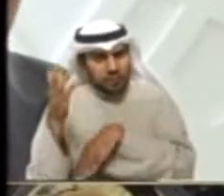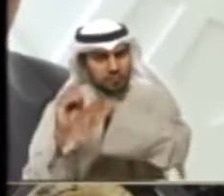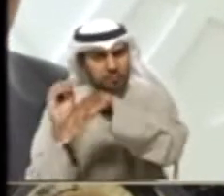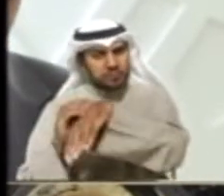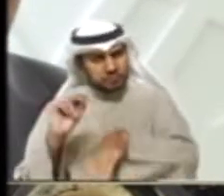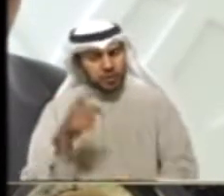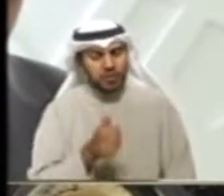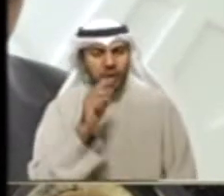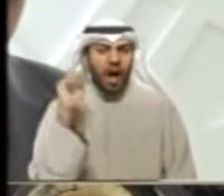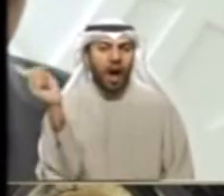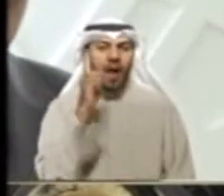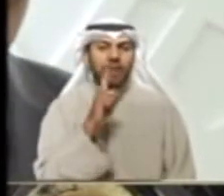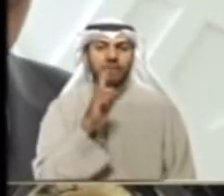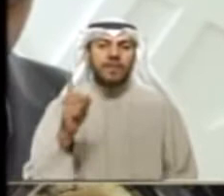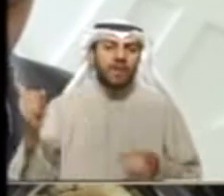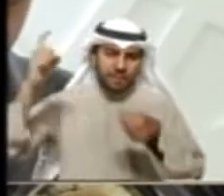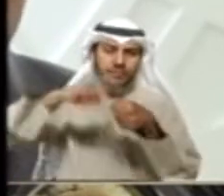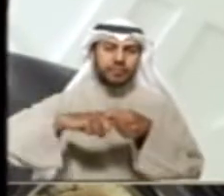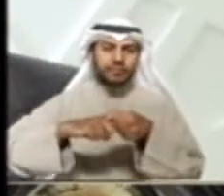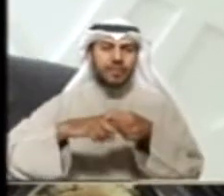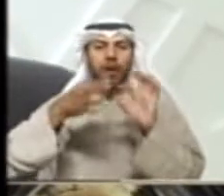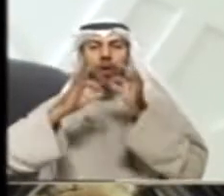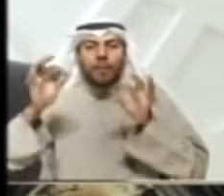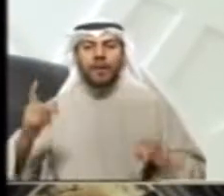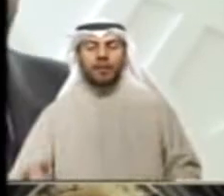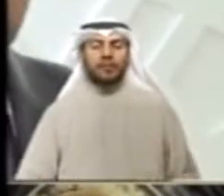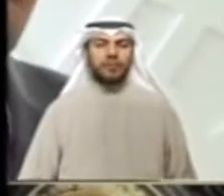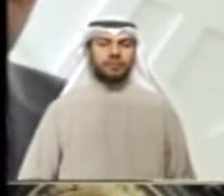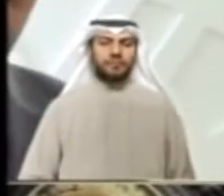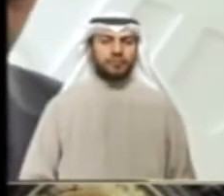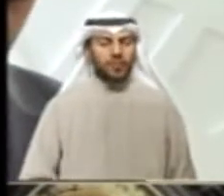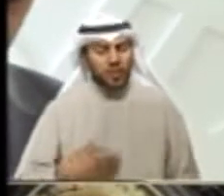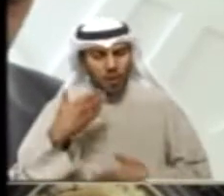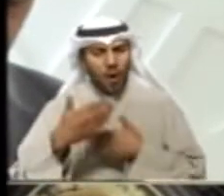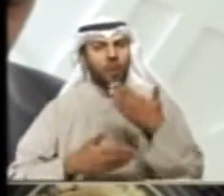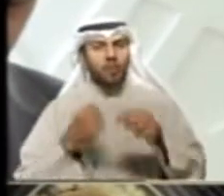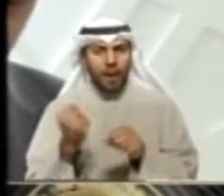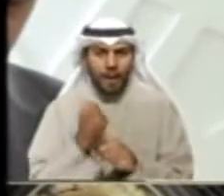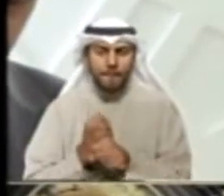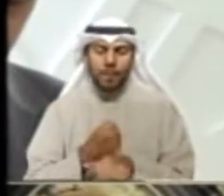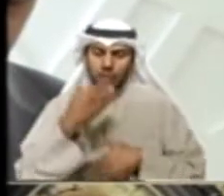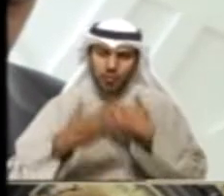خطوات يعني تتجه إلى محاولة رفع الإيقاف. بإذن الله